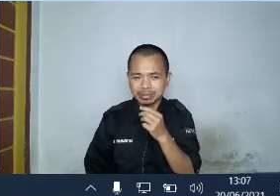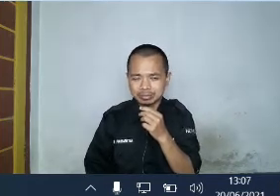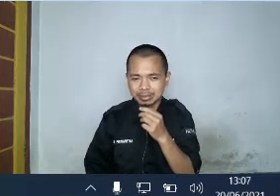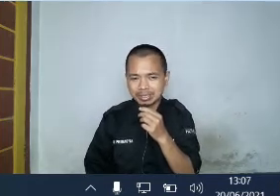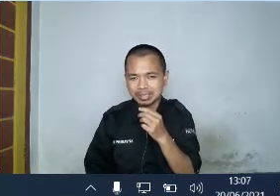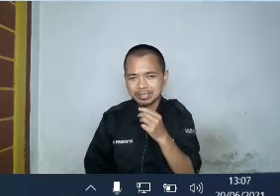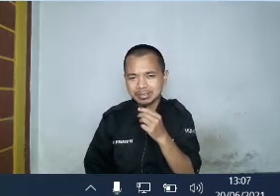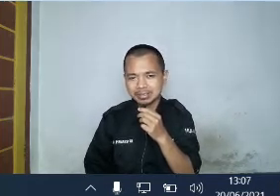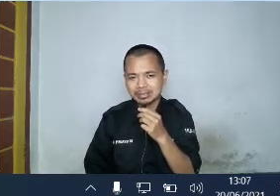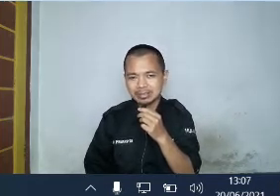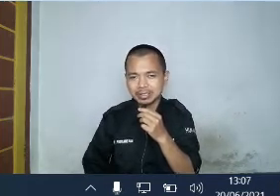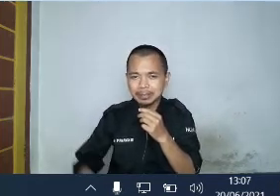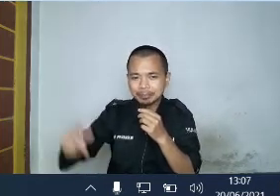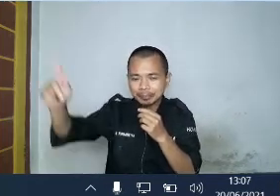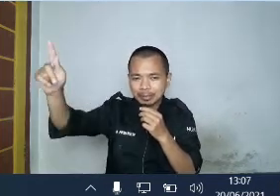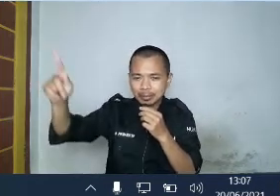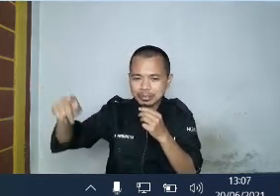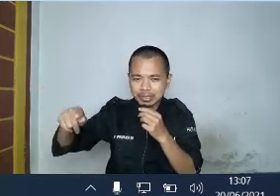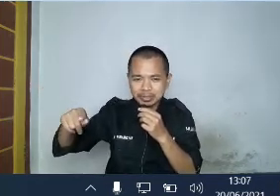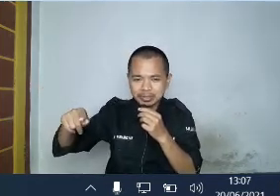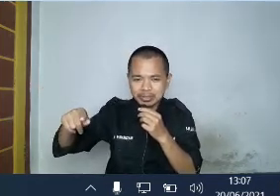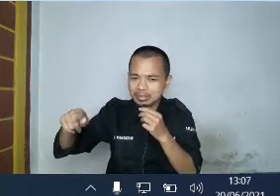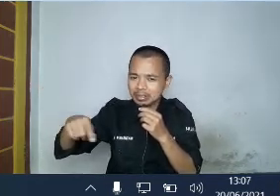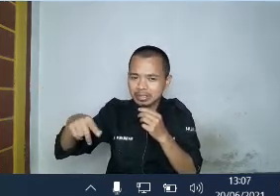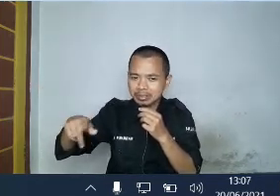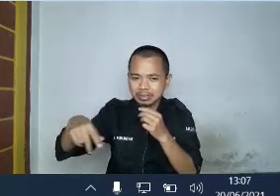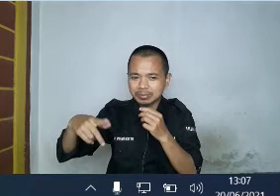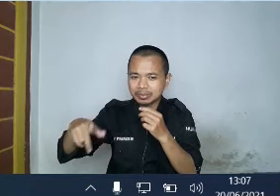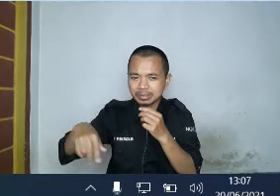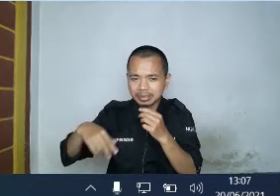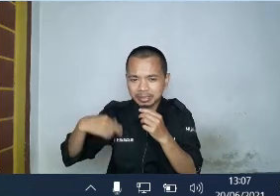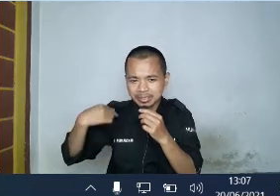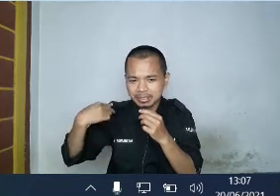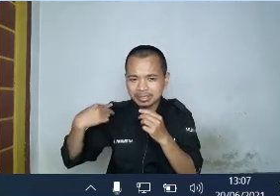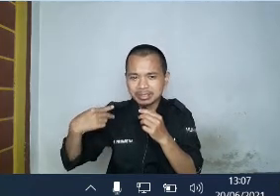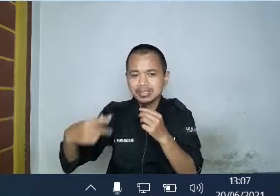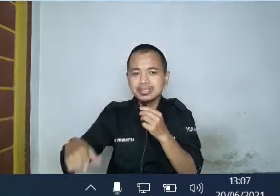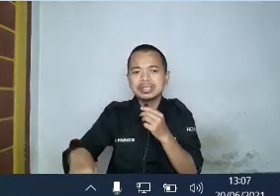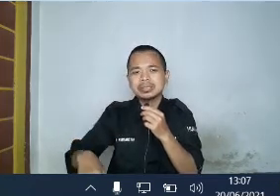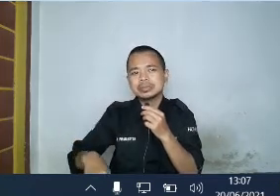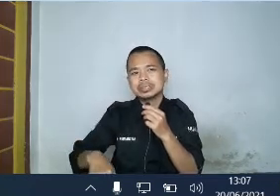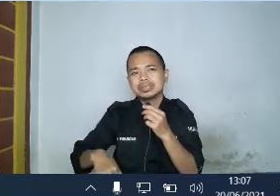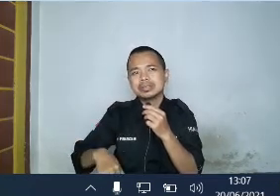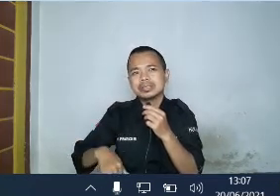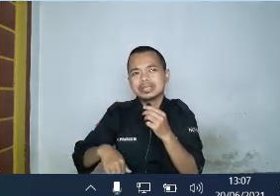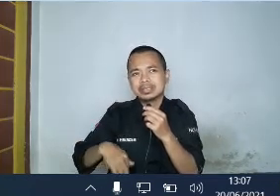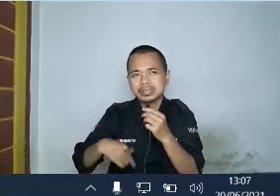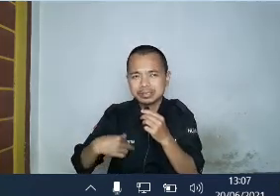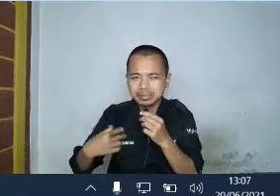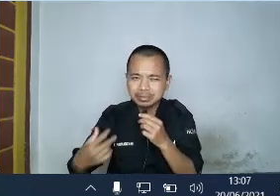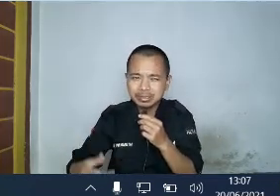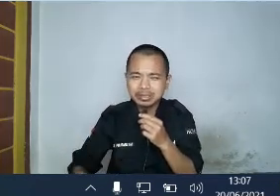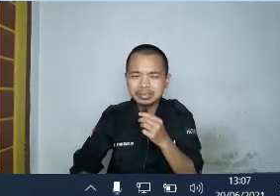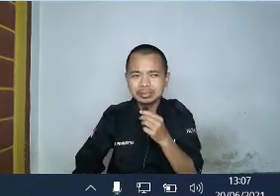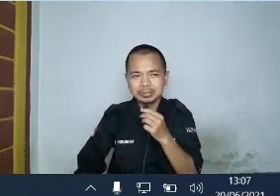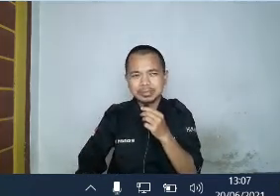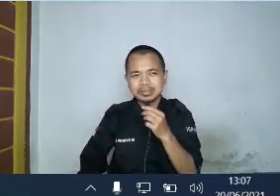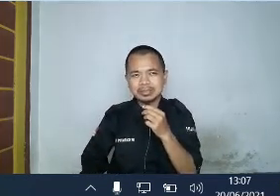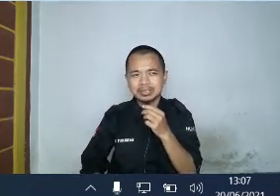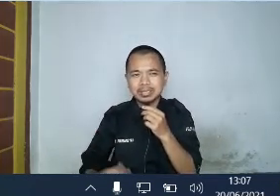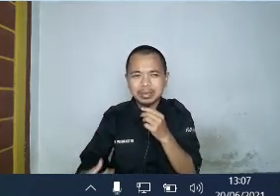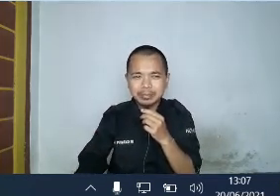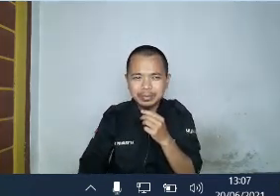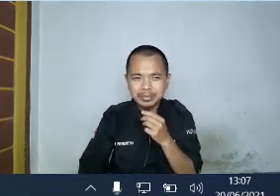waktunya diperlukan gitu jadi login keyshia titik wttt kasih titik ide kemudian login ke ealerning